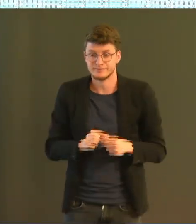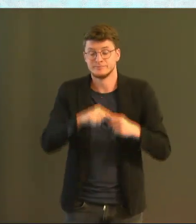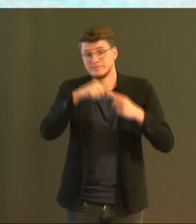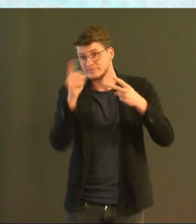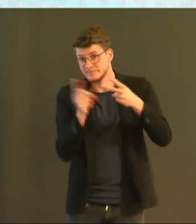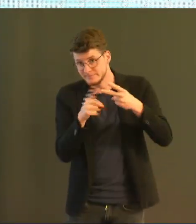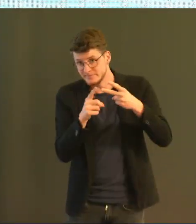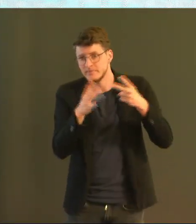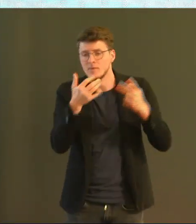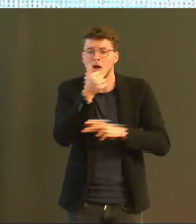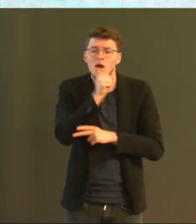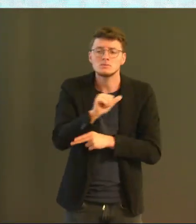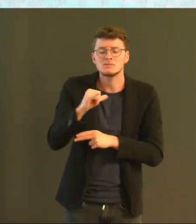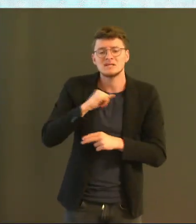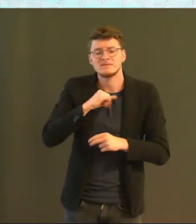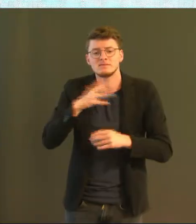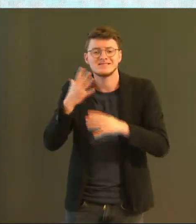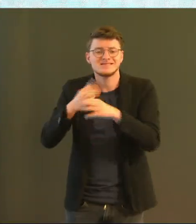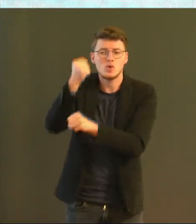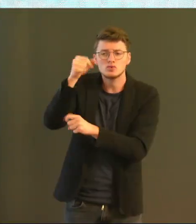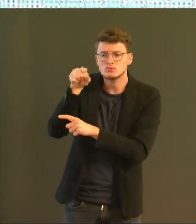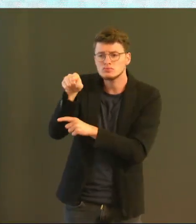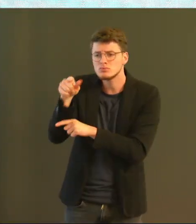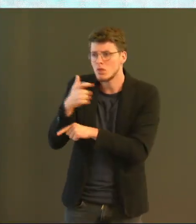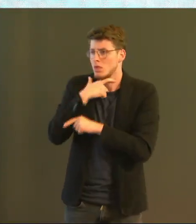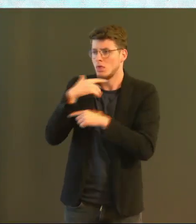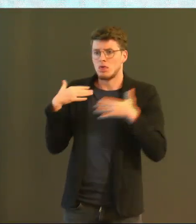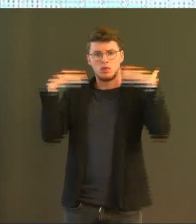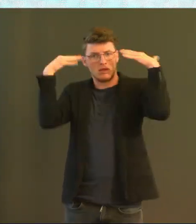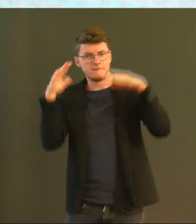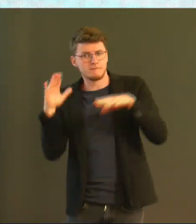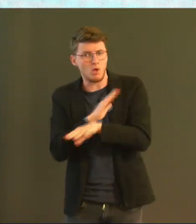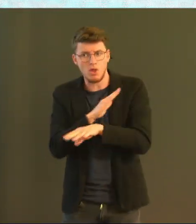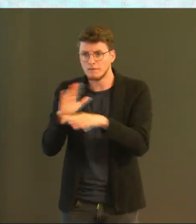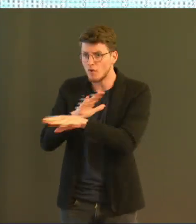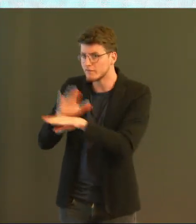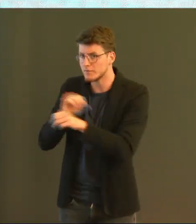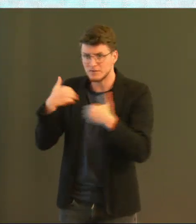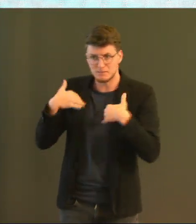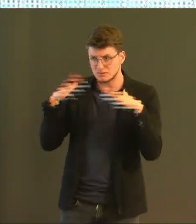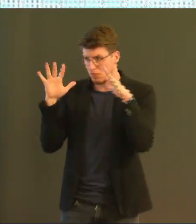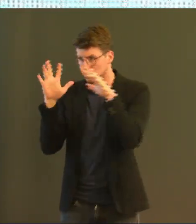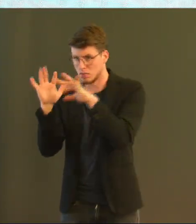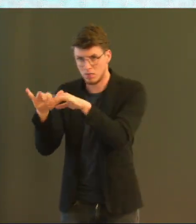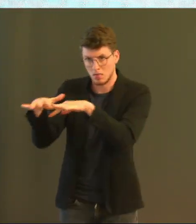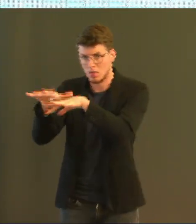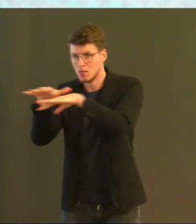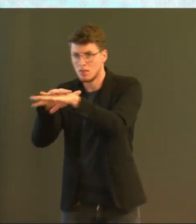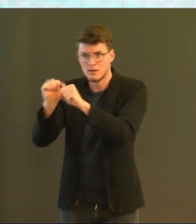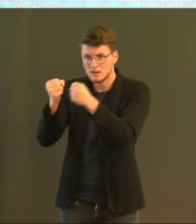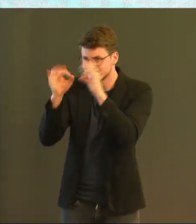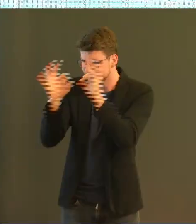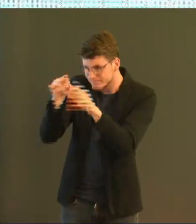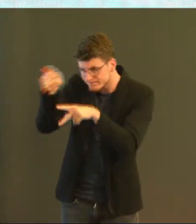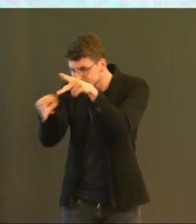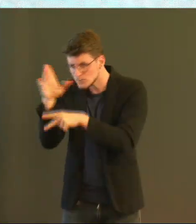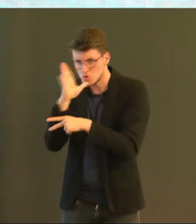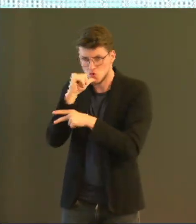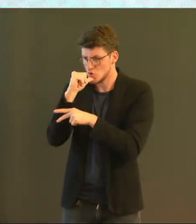noces devaient patienter du mythe de pastore combien